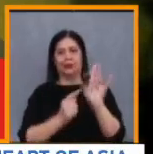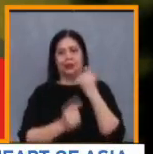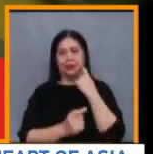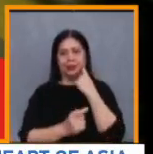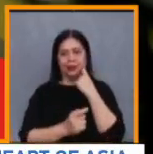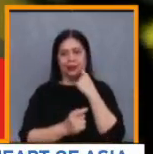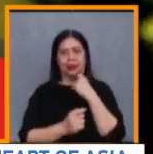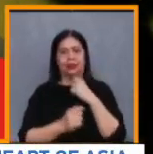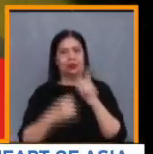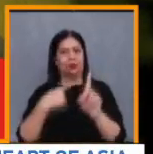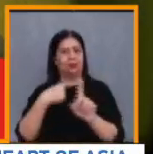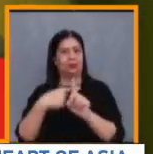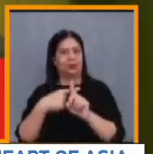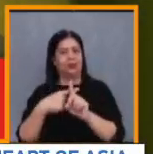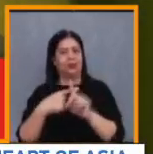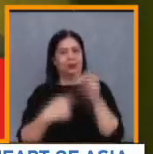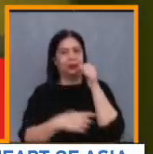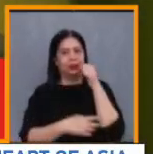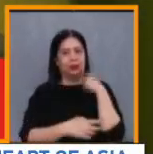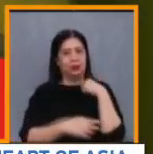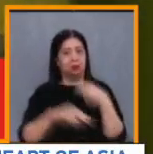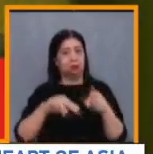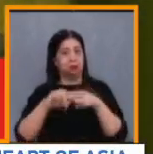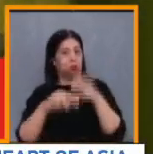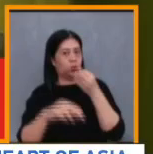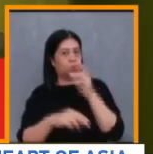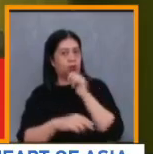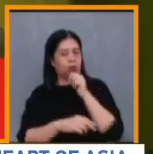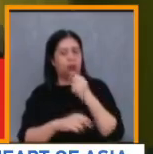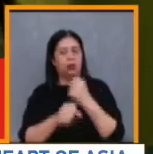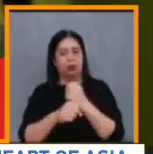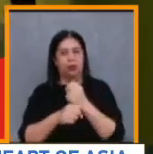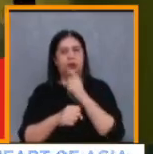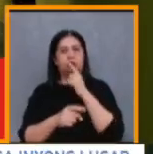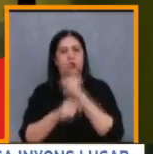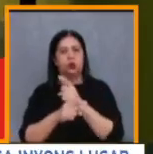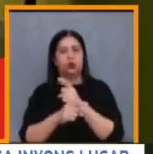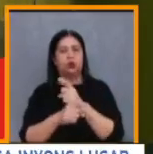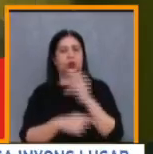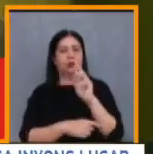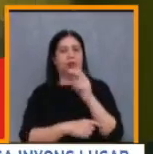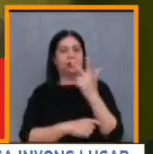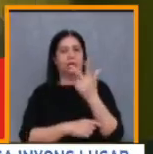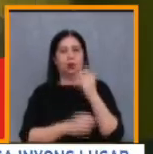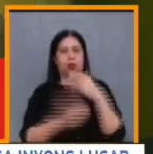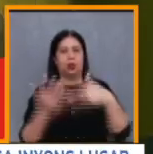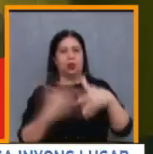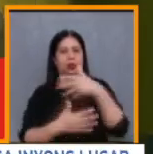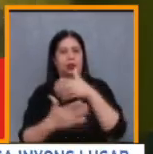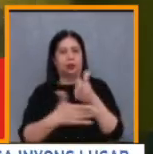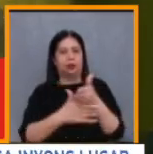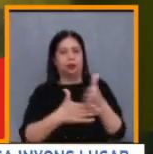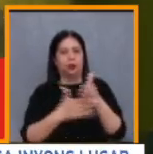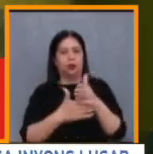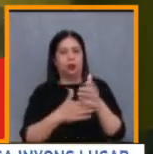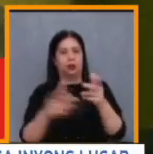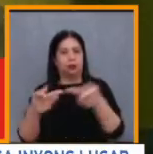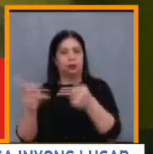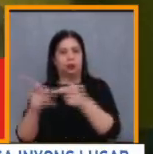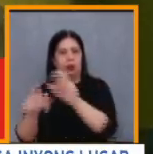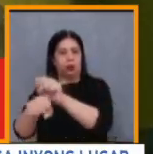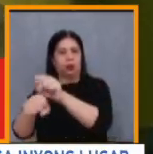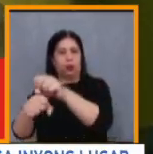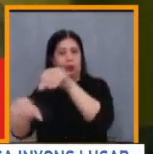test kahapon. Ang paninigurado lamang ng pamunuan ng MRT3 ay walang interaksyon sa pagitan ng mga depot personnel at sa mga